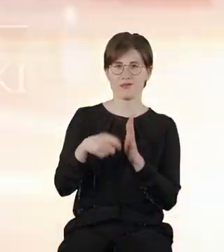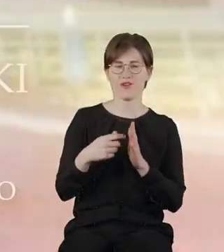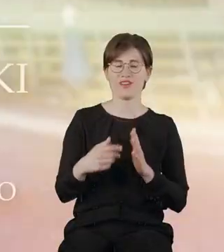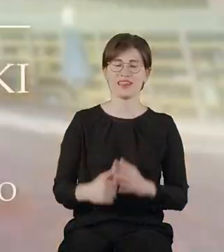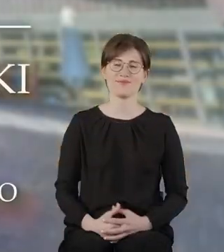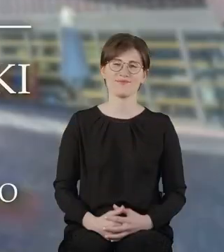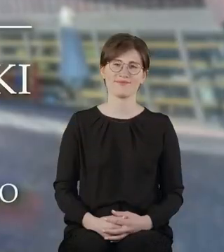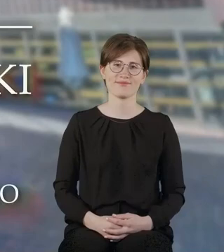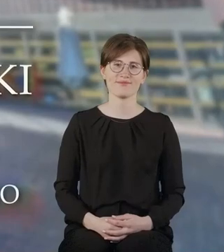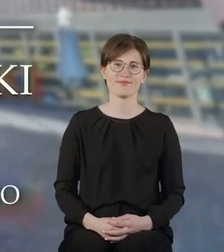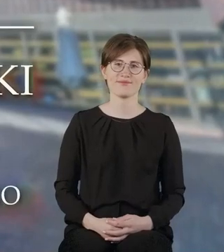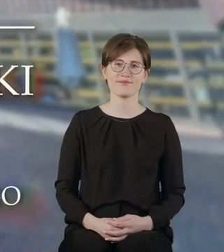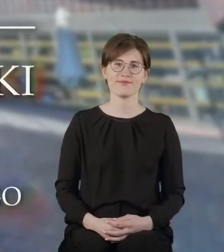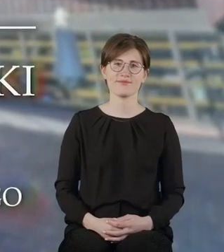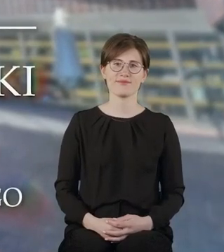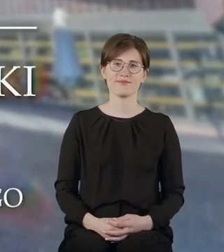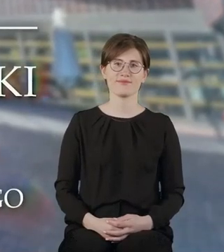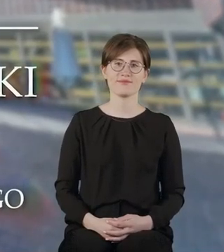Kieślowskiego.